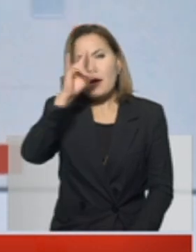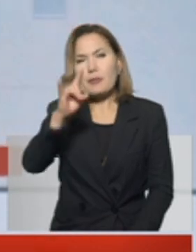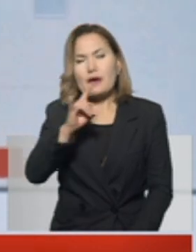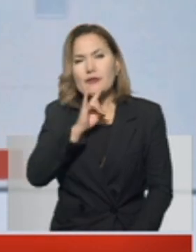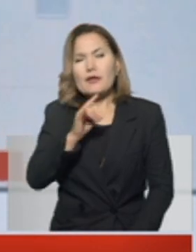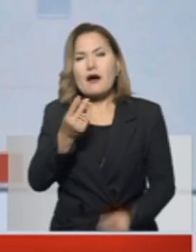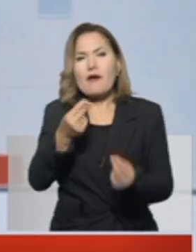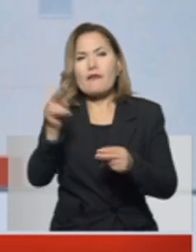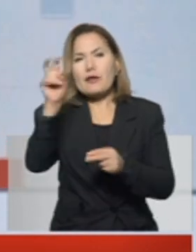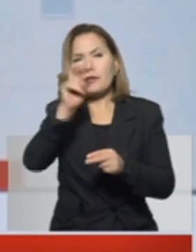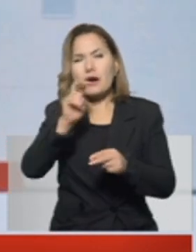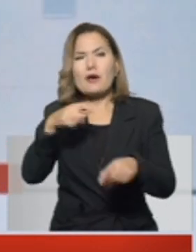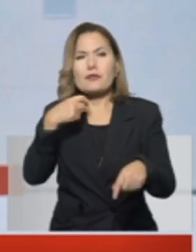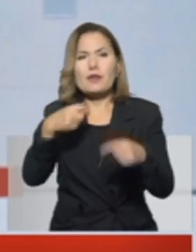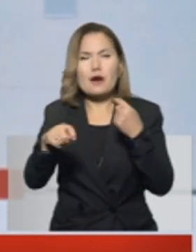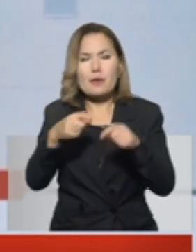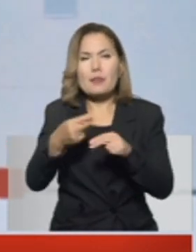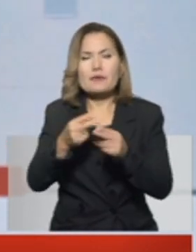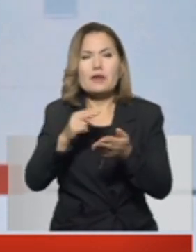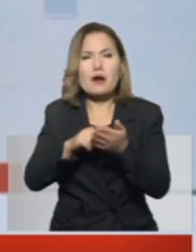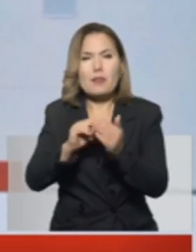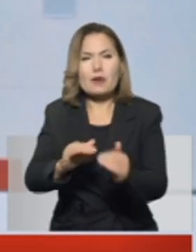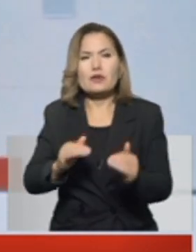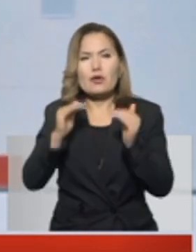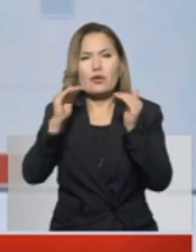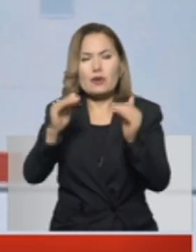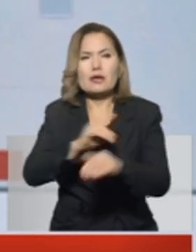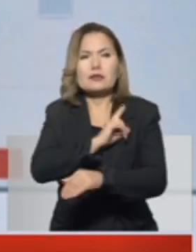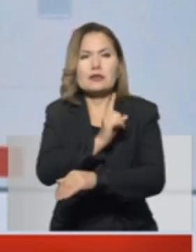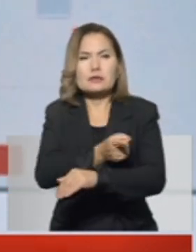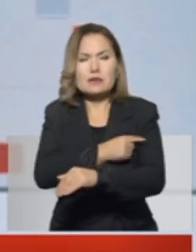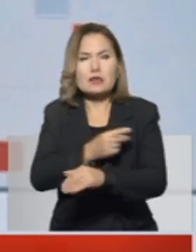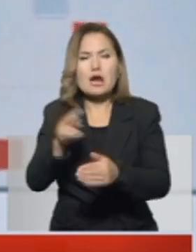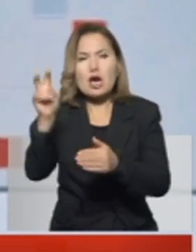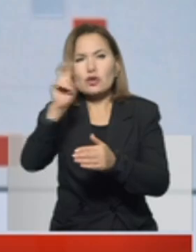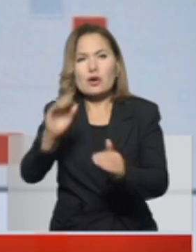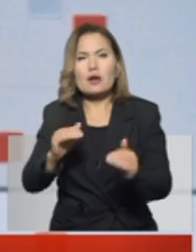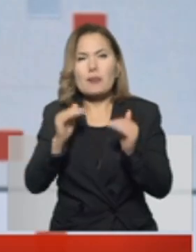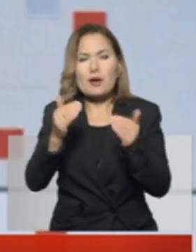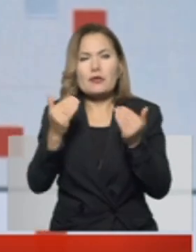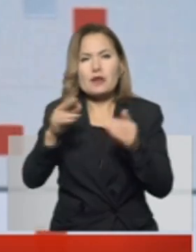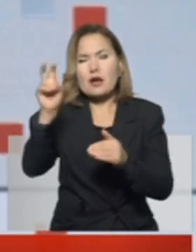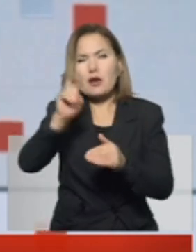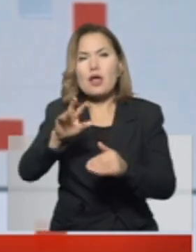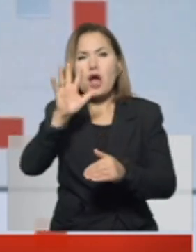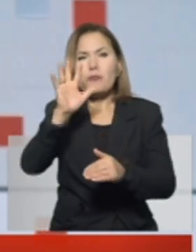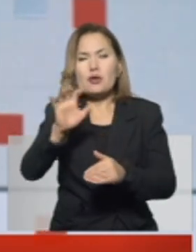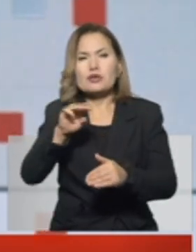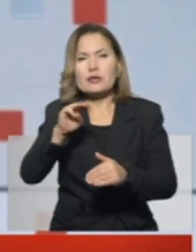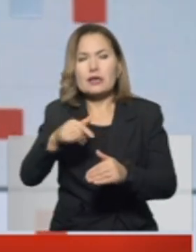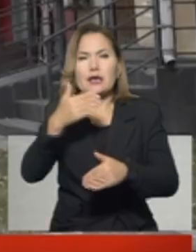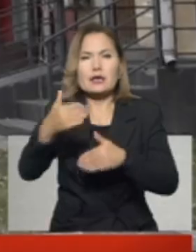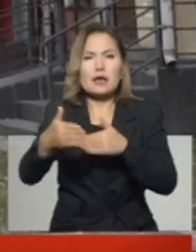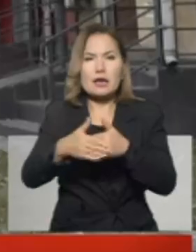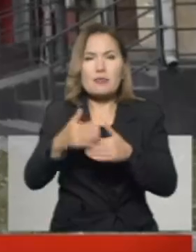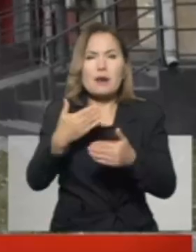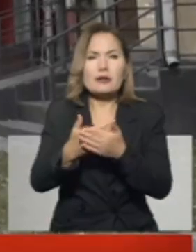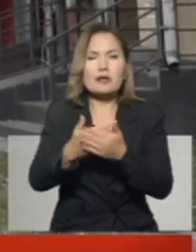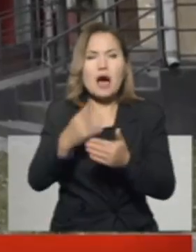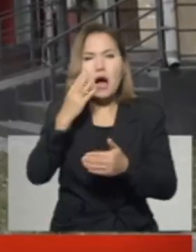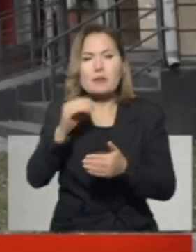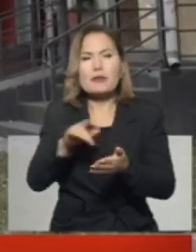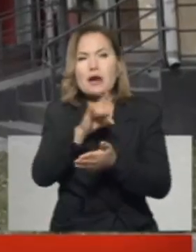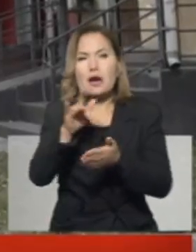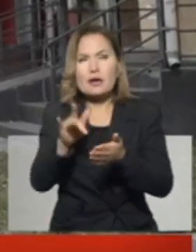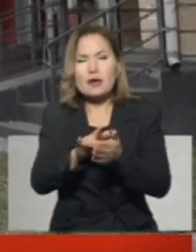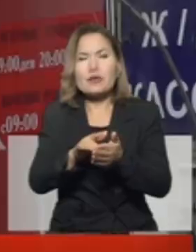Еліміздің валюта нарығындағы доллар бағамы тұрақсыз болып сан құбылып тұр. Қазір доллар 500 теңгеге таяды. Мәселен, бүгін